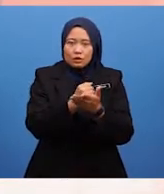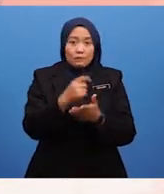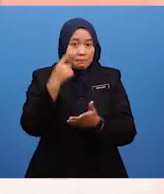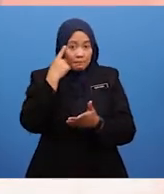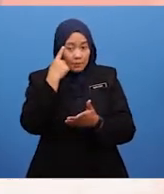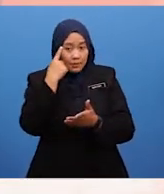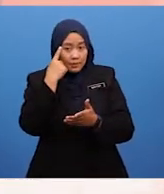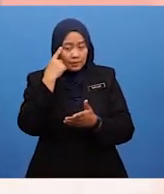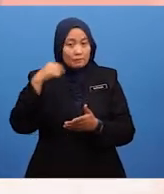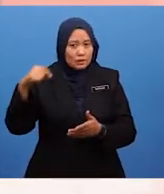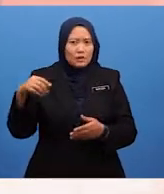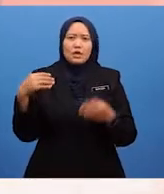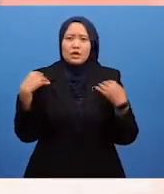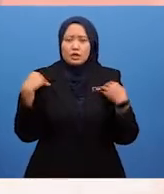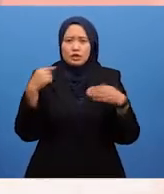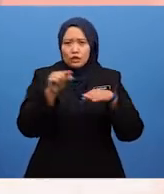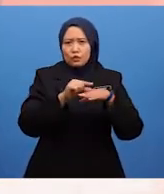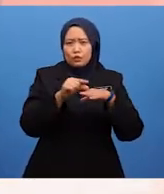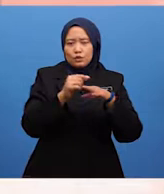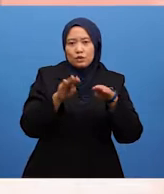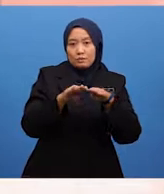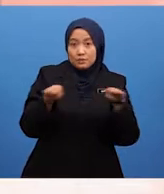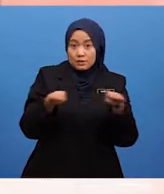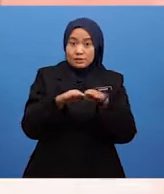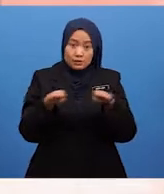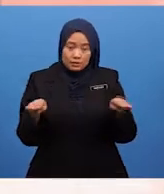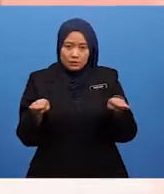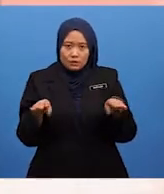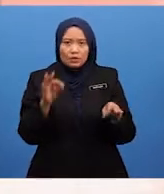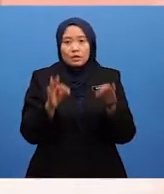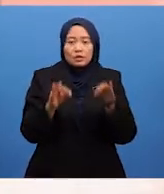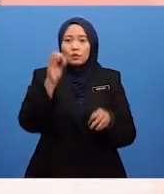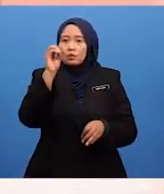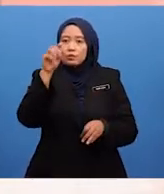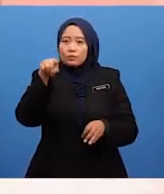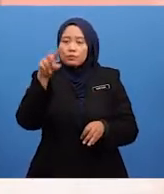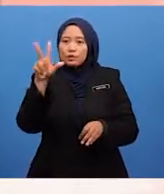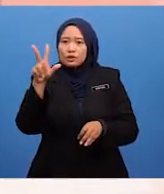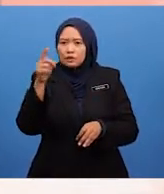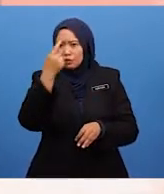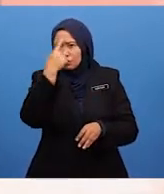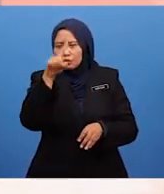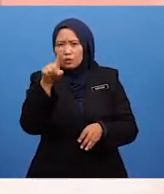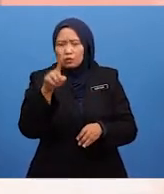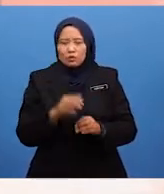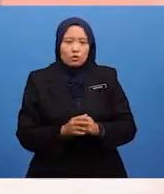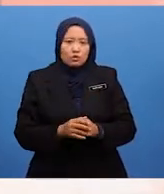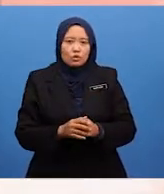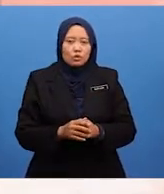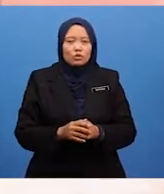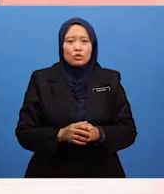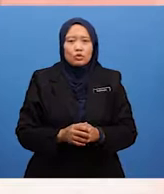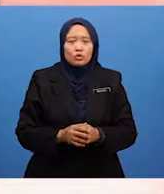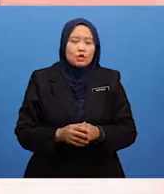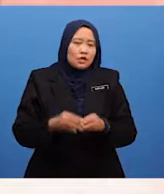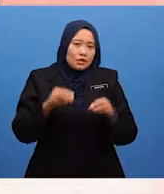pensil ini mempunyai kegunaan yang berbeda-beda sesuai juga oke contohnya kalian dekat toko song 3 lebih kepada untuk membuat construction lain